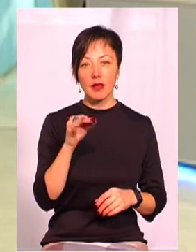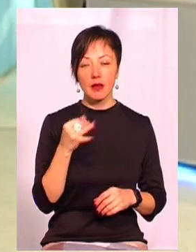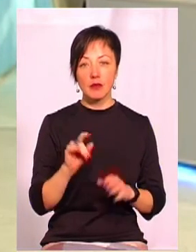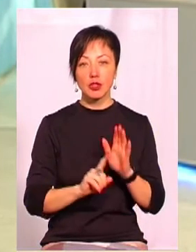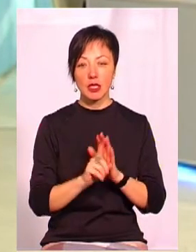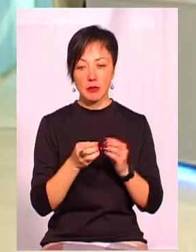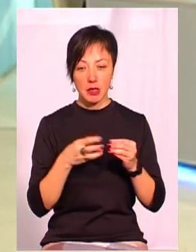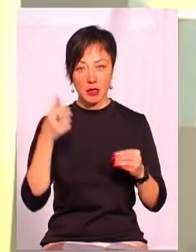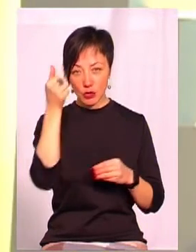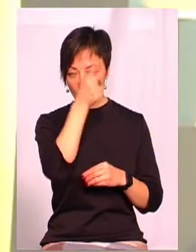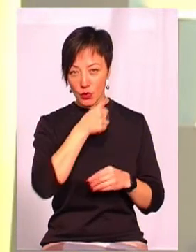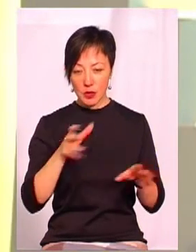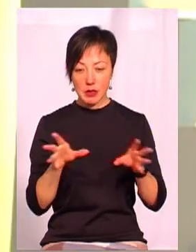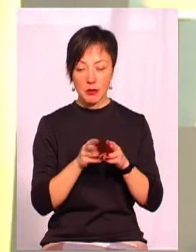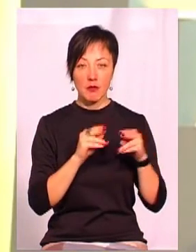десь з 15-го року